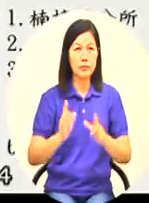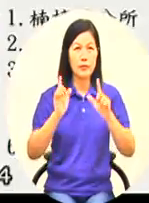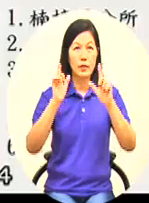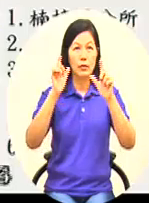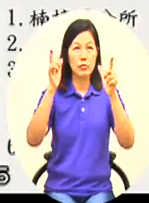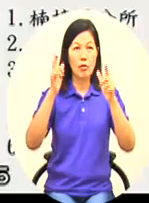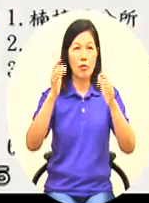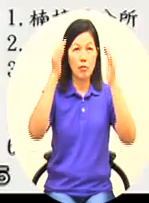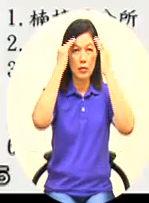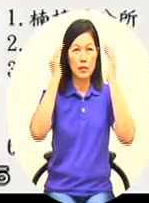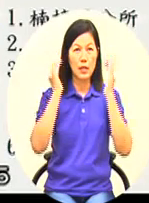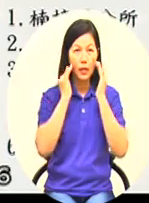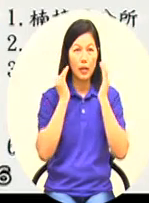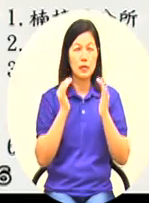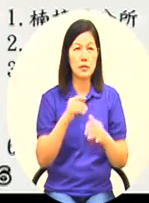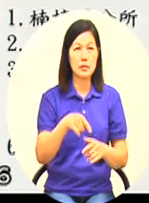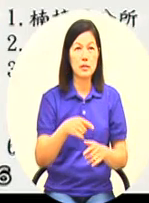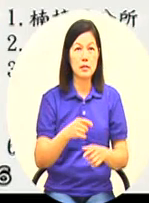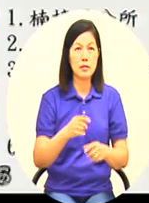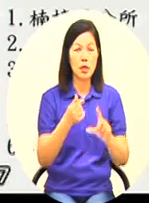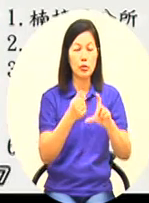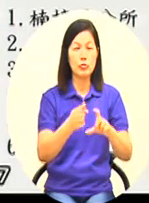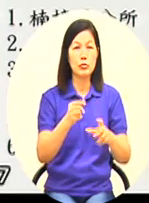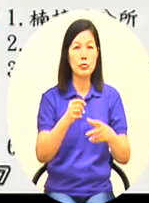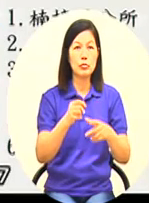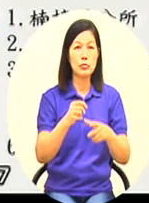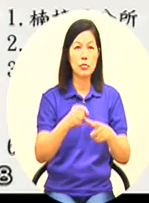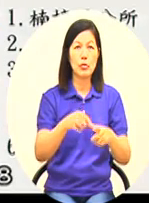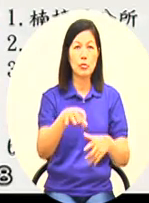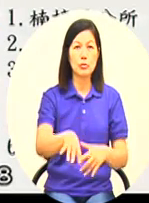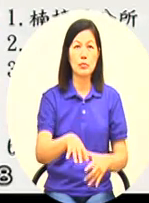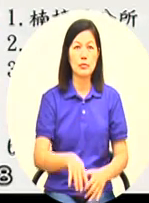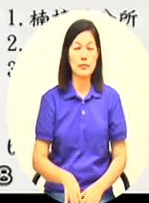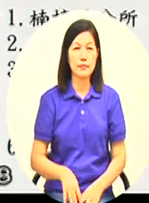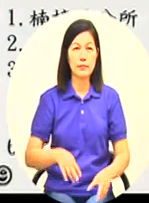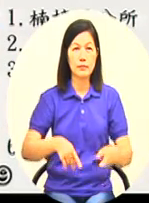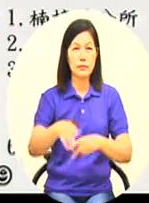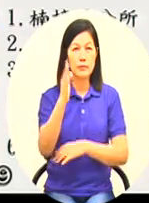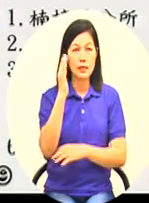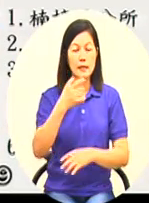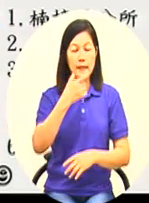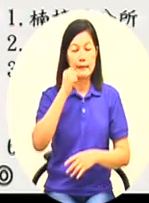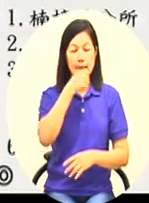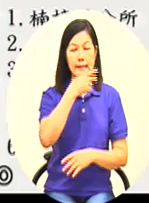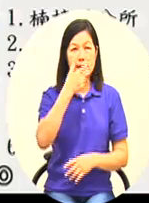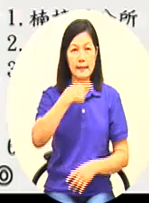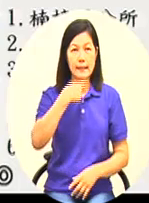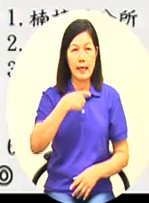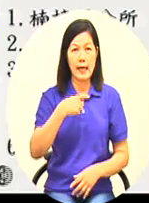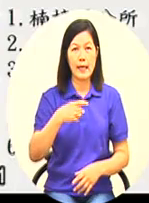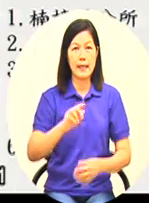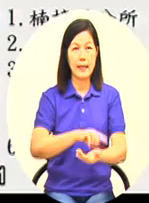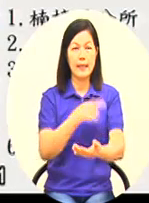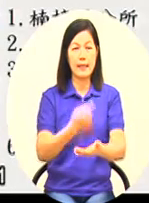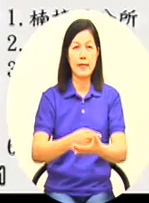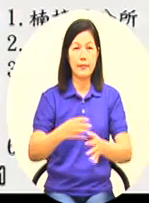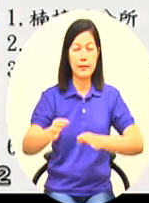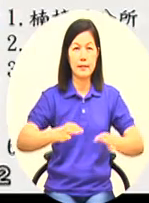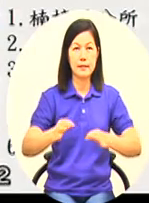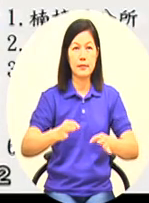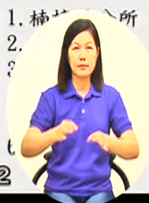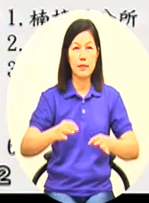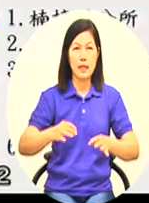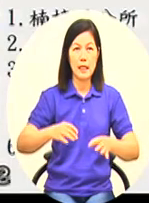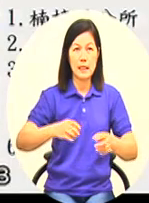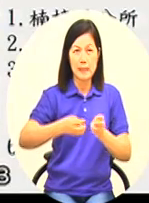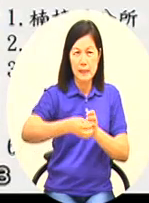南子区公所南子国小高等法行政法院，那台塘量贩店、利民公园、南子高中这一线啊，